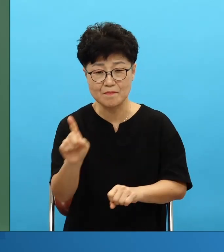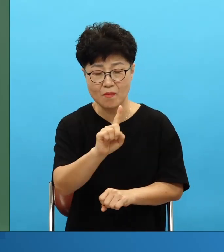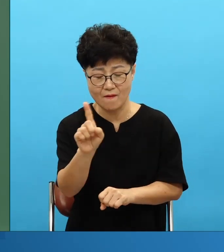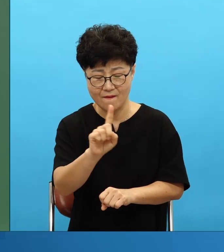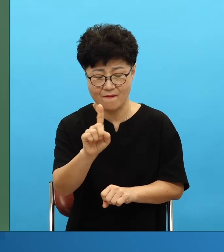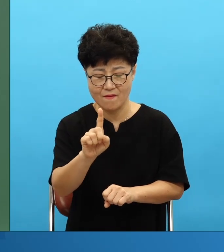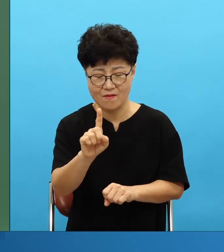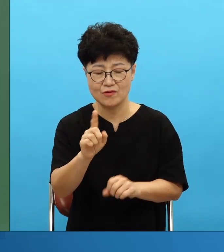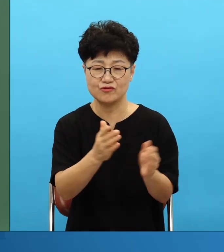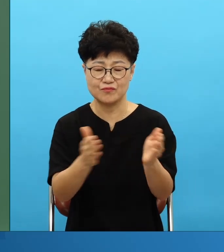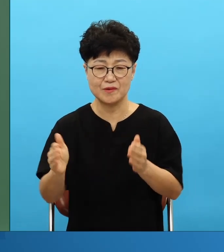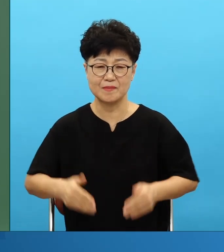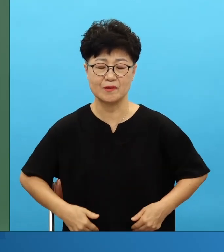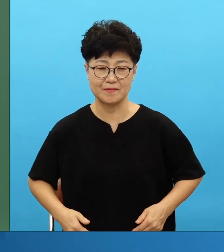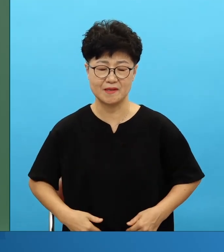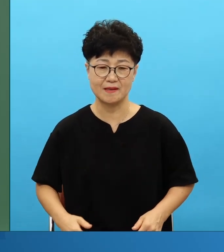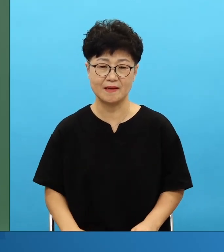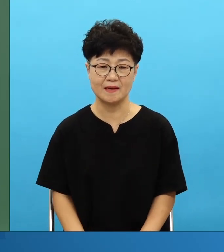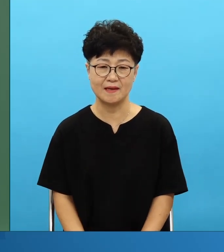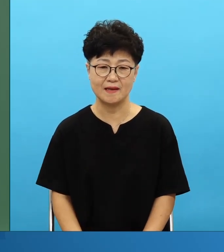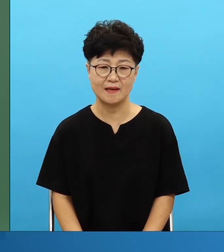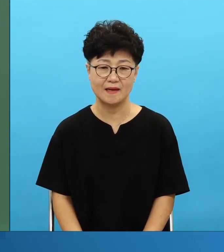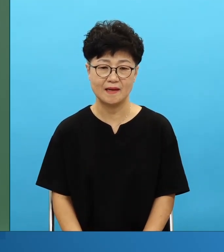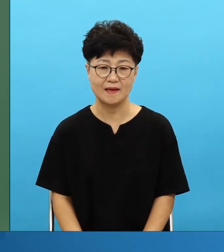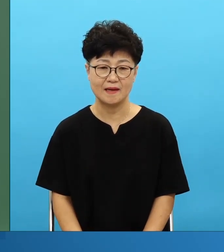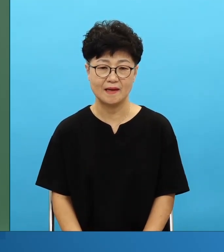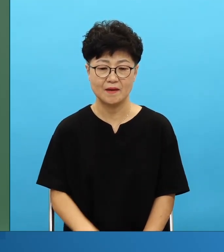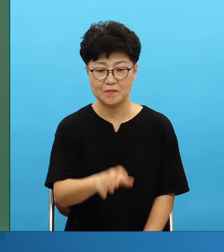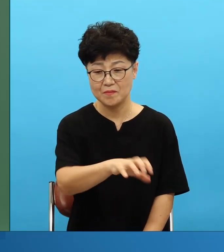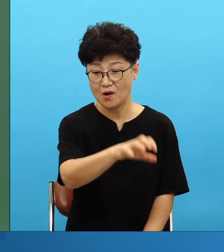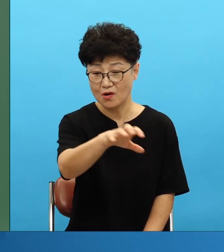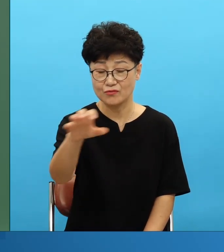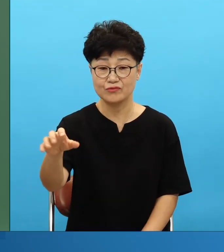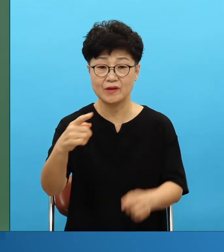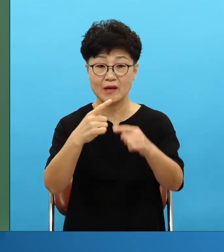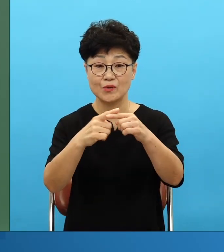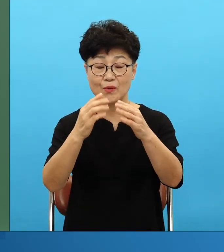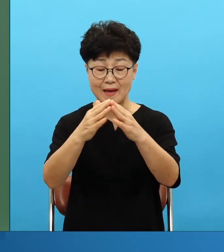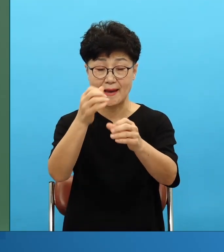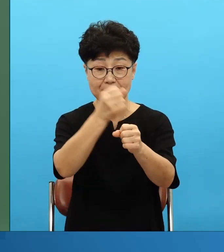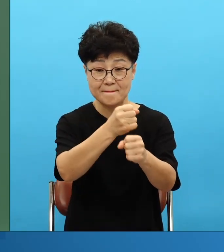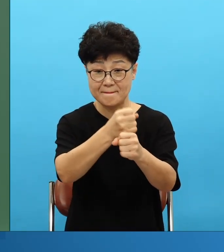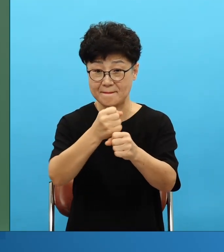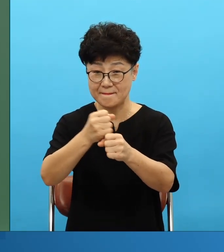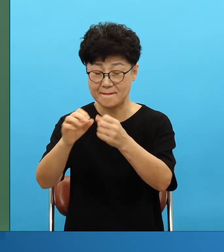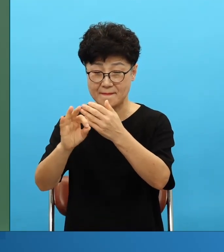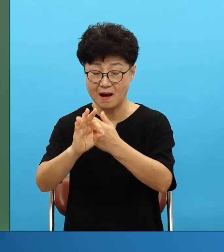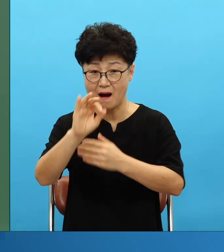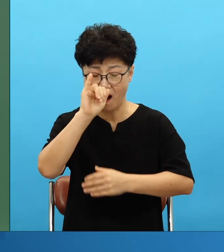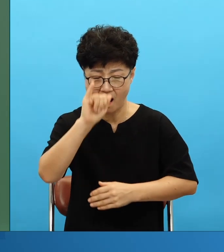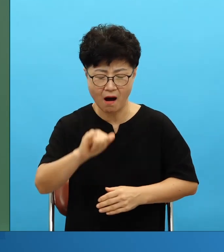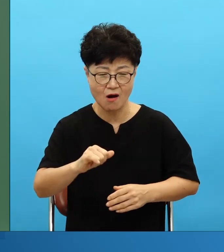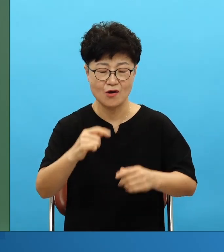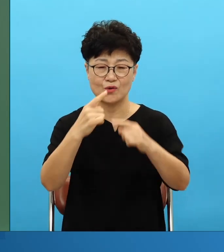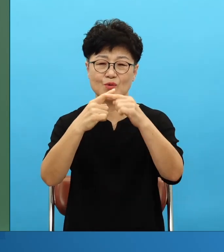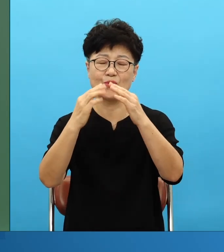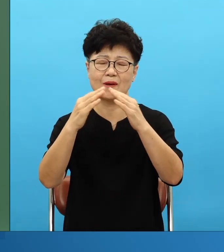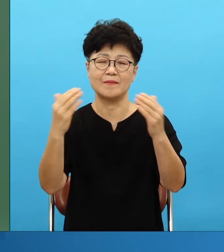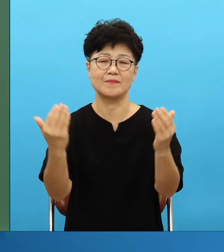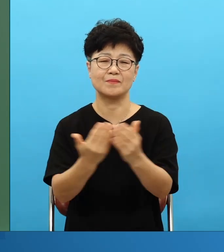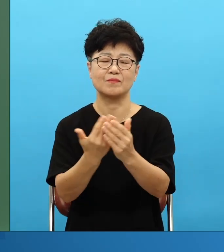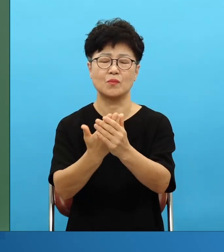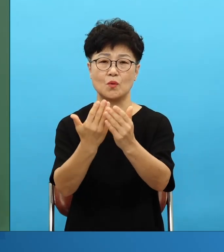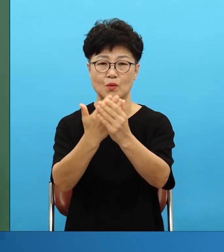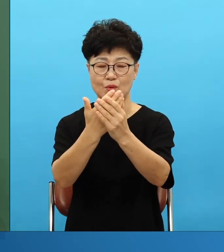캠프예요. That is camp. 그런 교회 그런 몇 군데 만들어 보면 교회는 너무 부흥돼서 골치 아파요. And if you make several places like that,